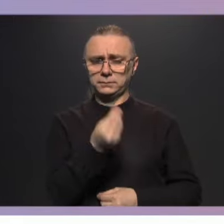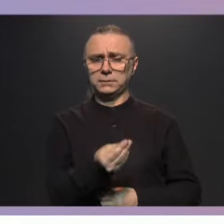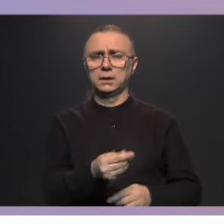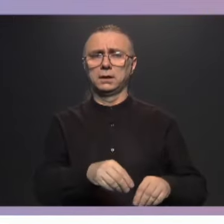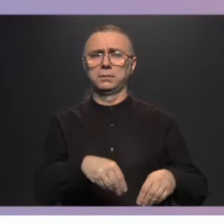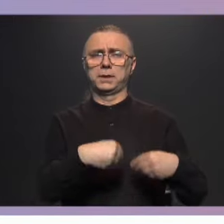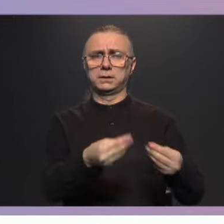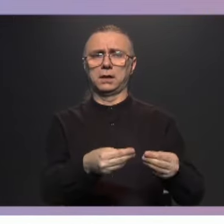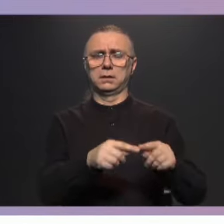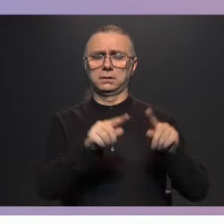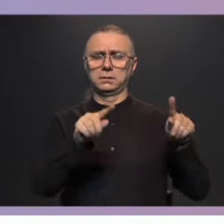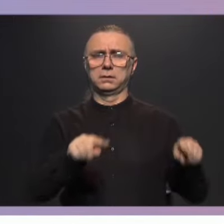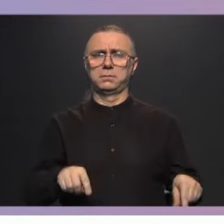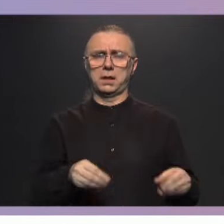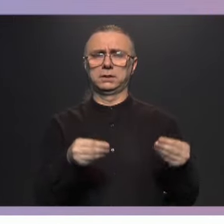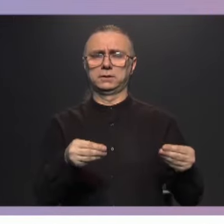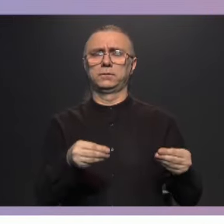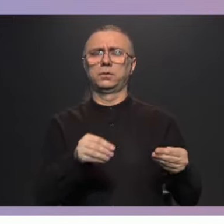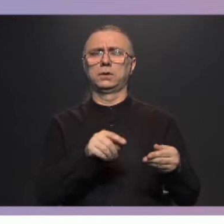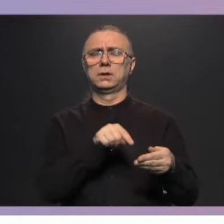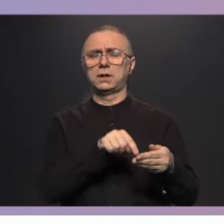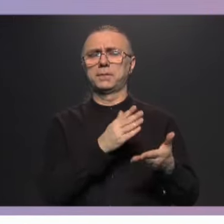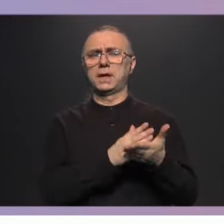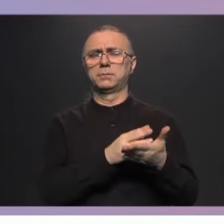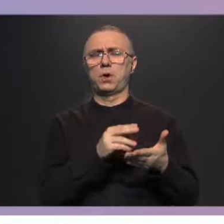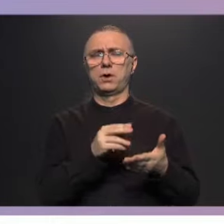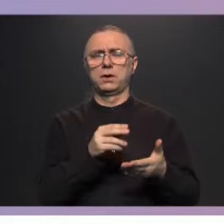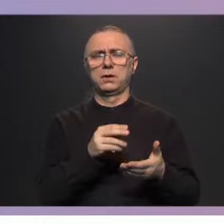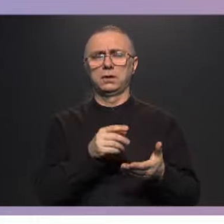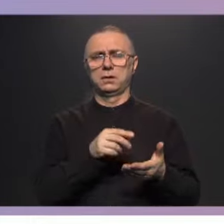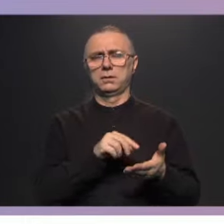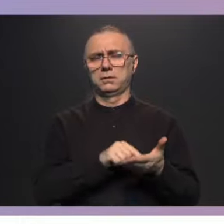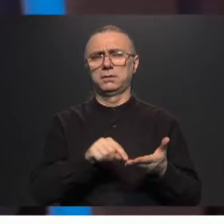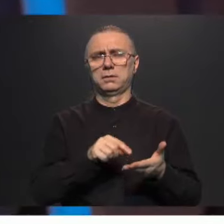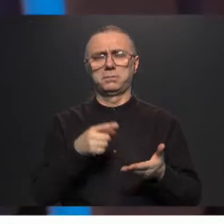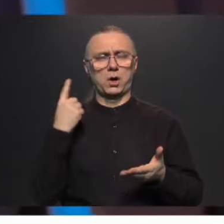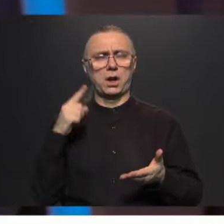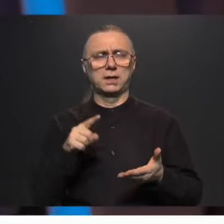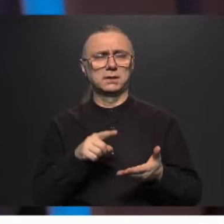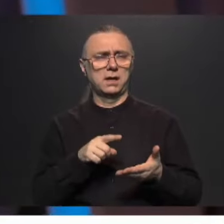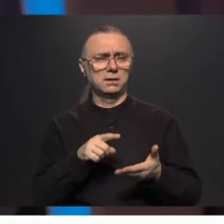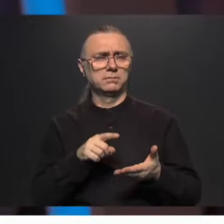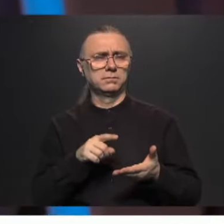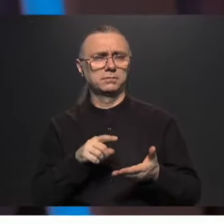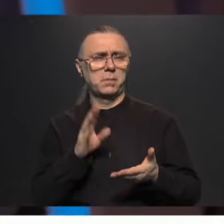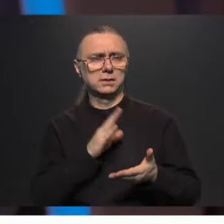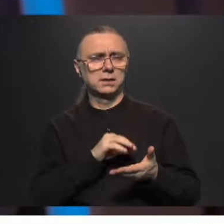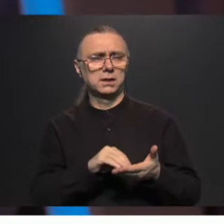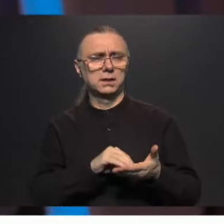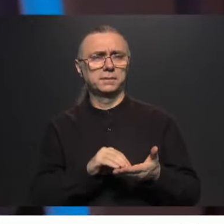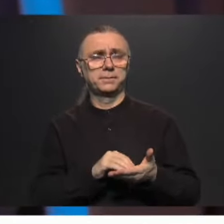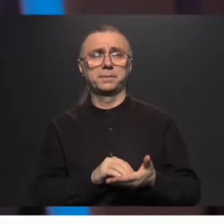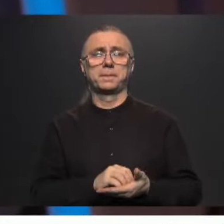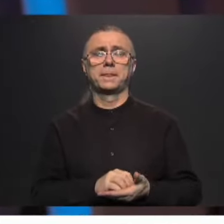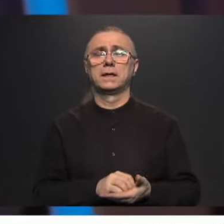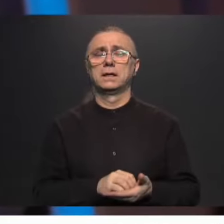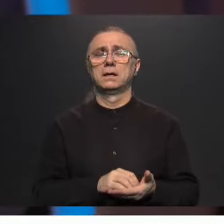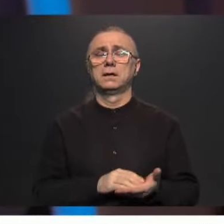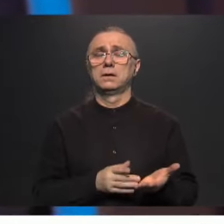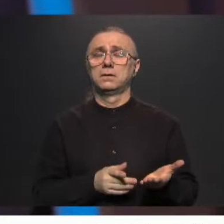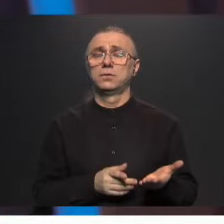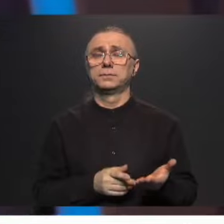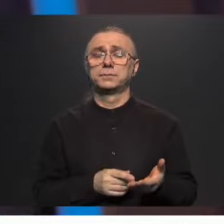Там вот как раз про проклятие матери говорится. Но, и опять же, вот эта безнаказанность,